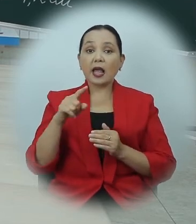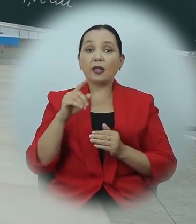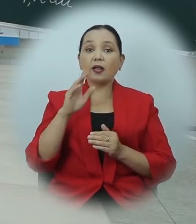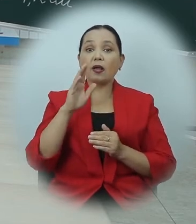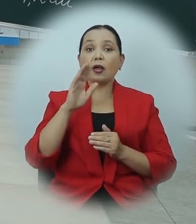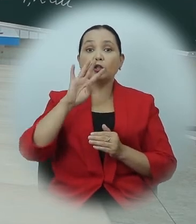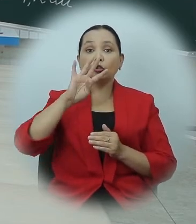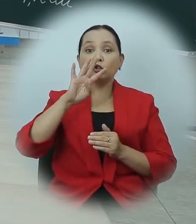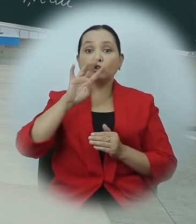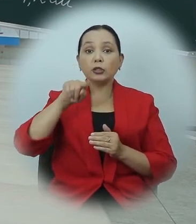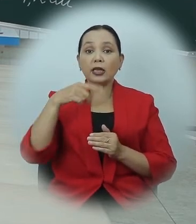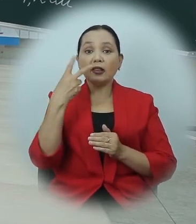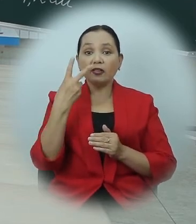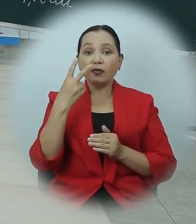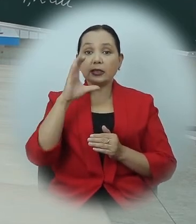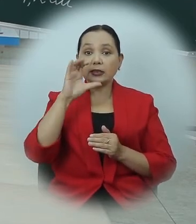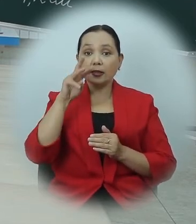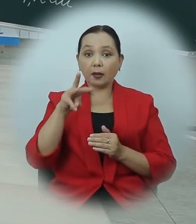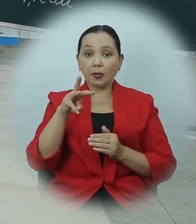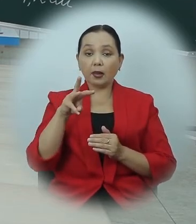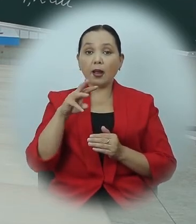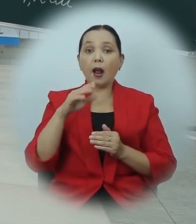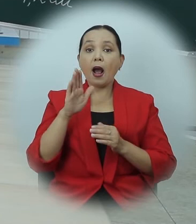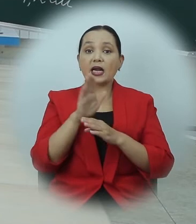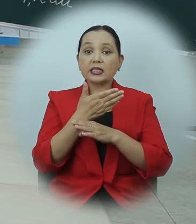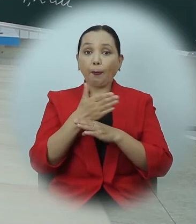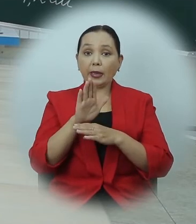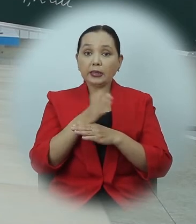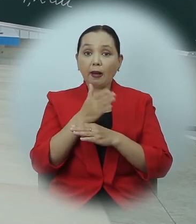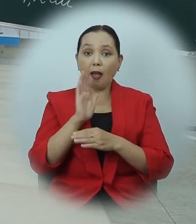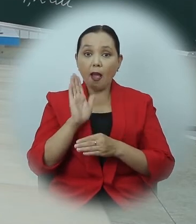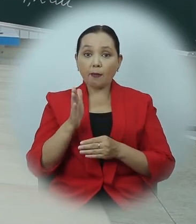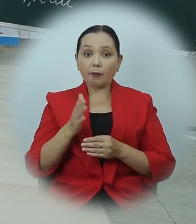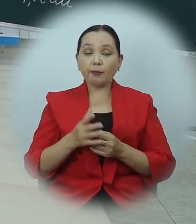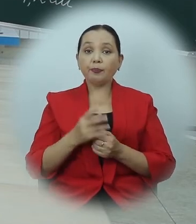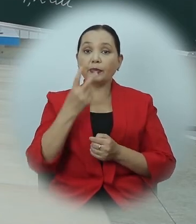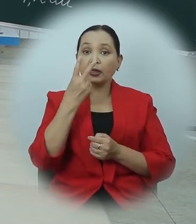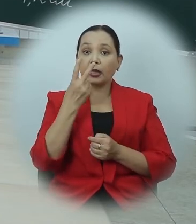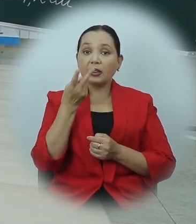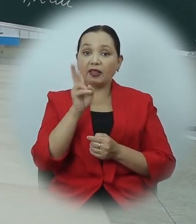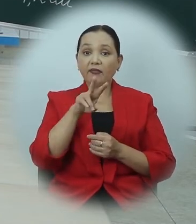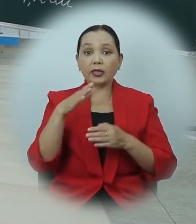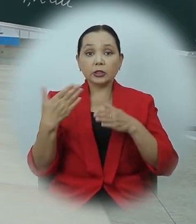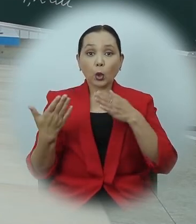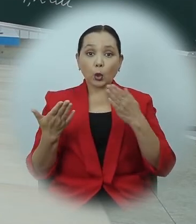Получилось 4,2 сантиметра. Распределяем в две стороны